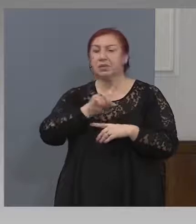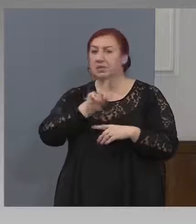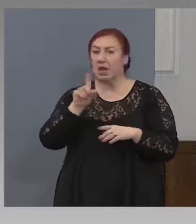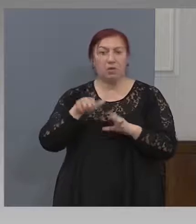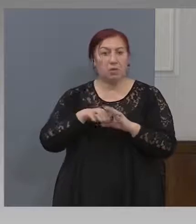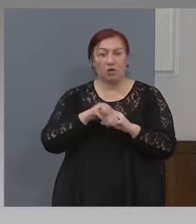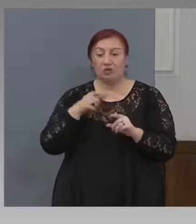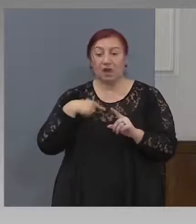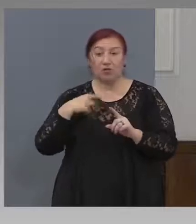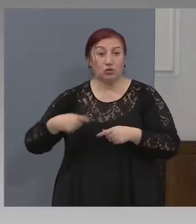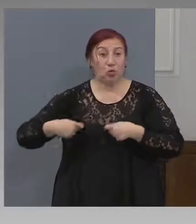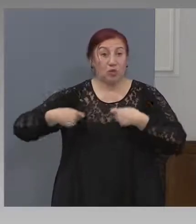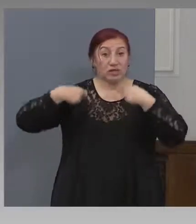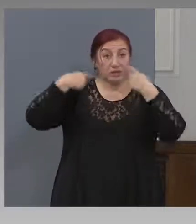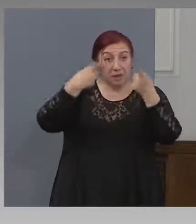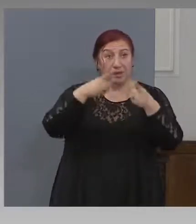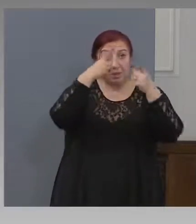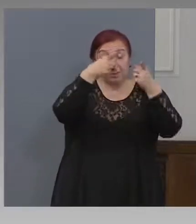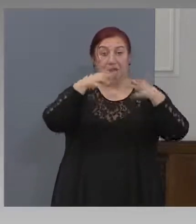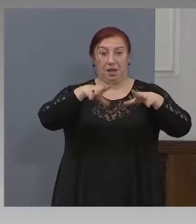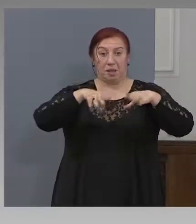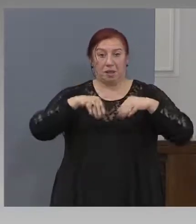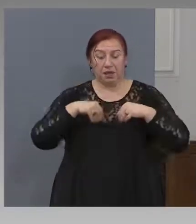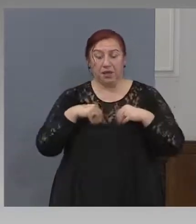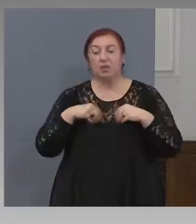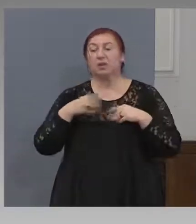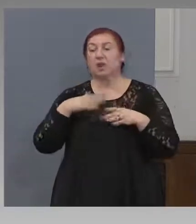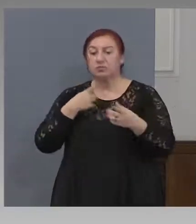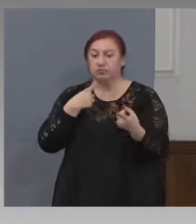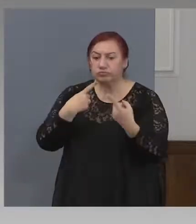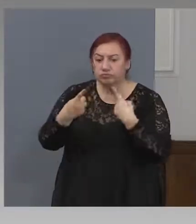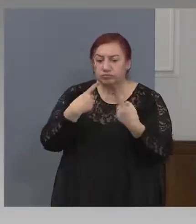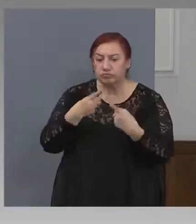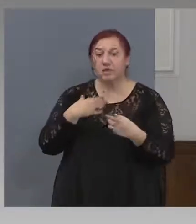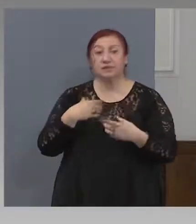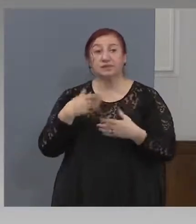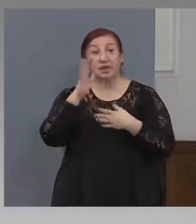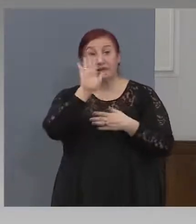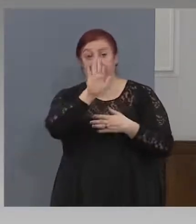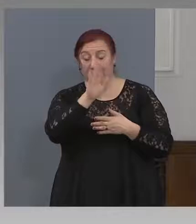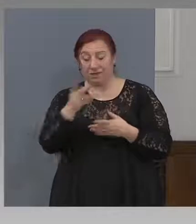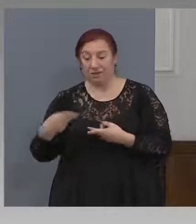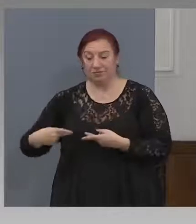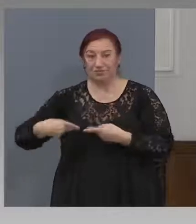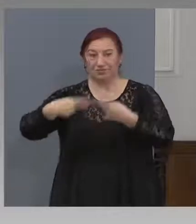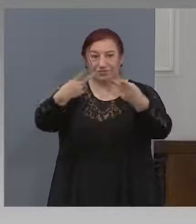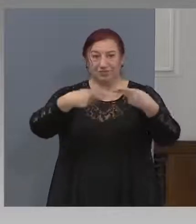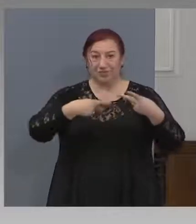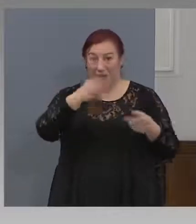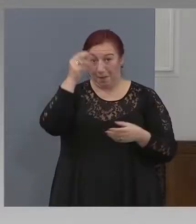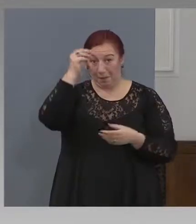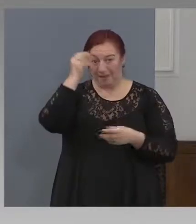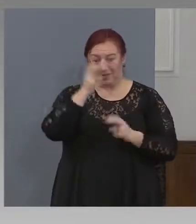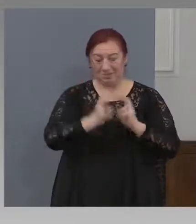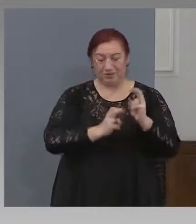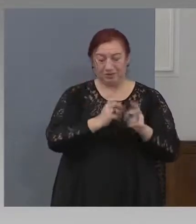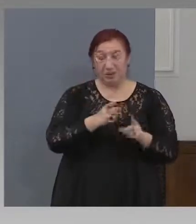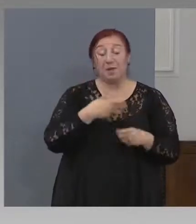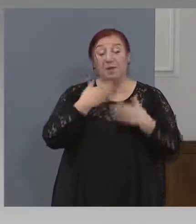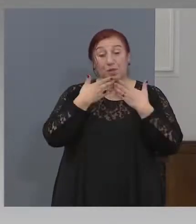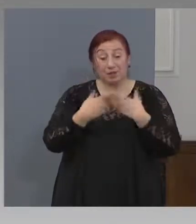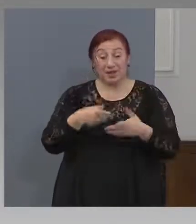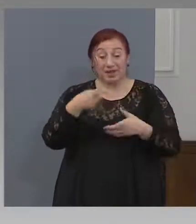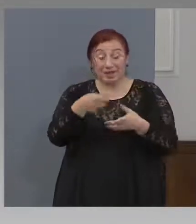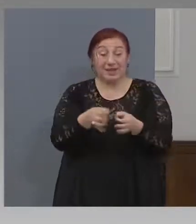никакво количество и на никаква договорка за техен износ. И се надяваме благодарение именно и на тези политически